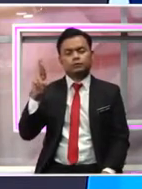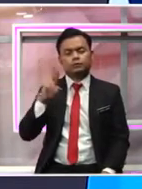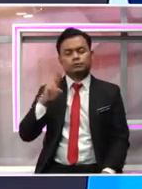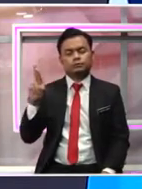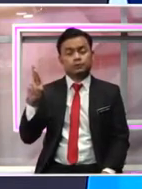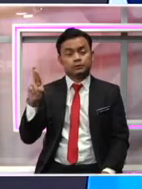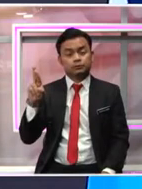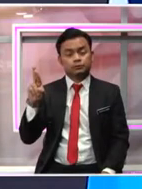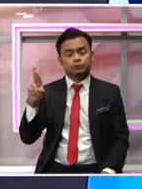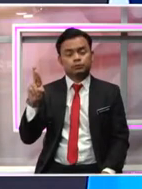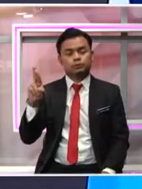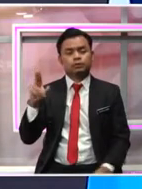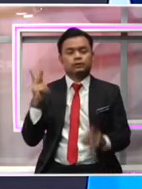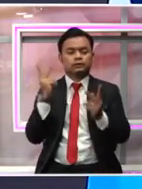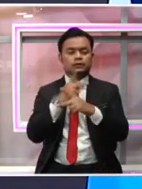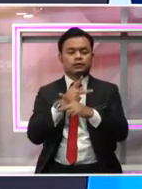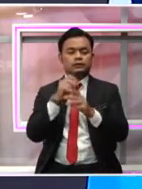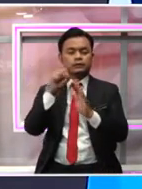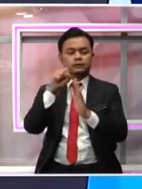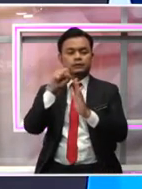jadi subjeknya